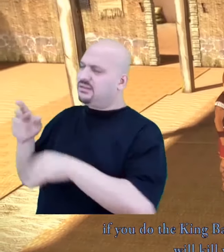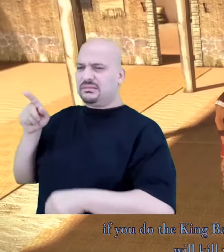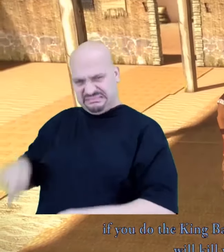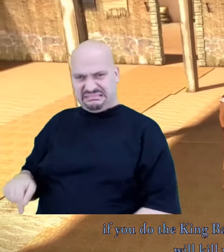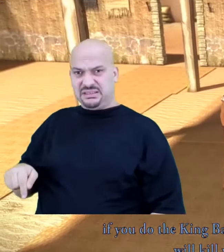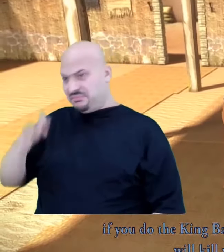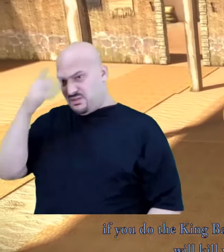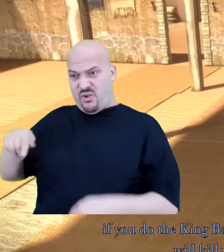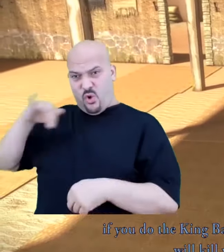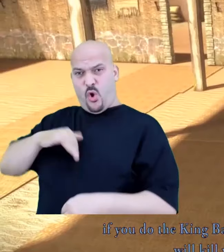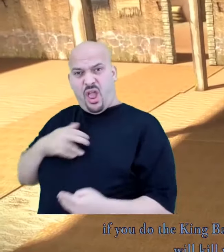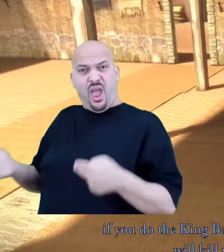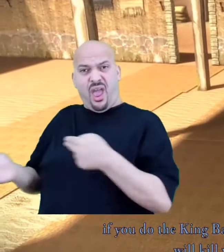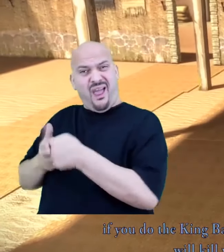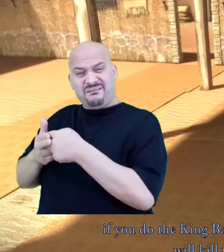وإن أبيت